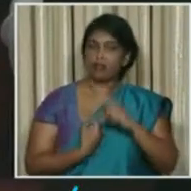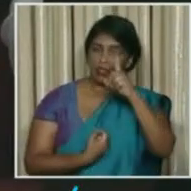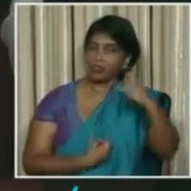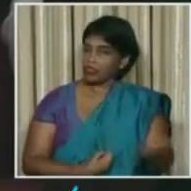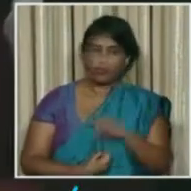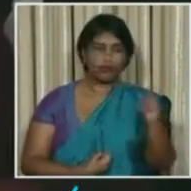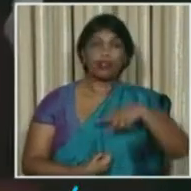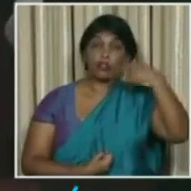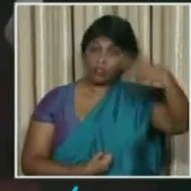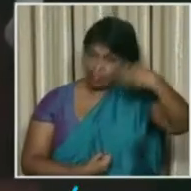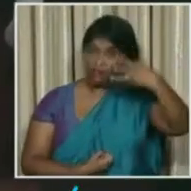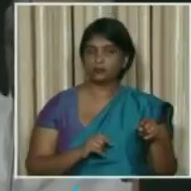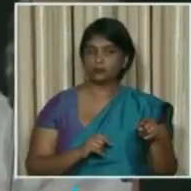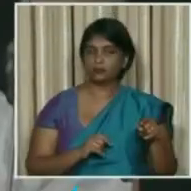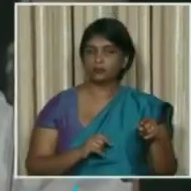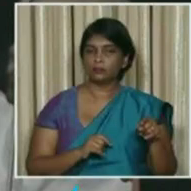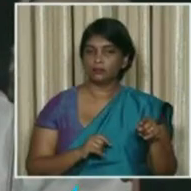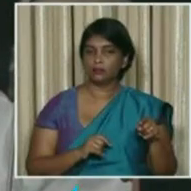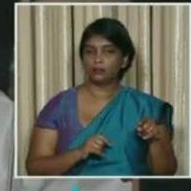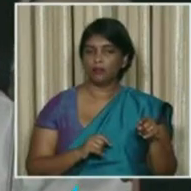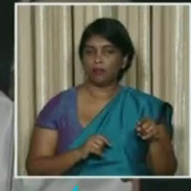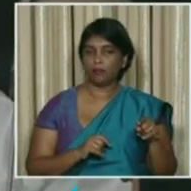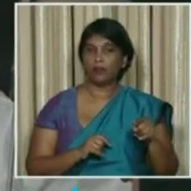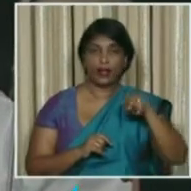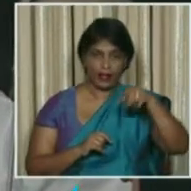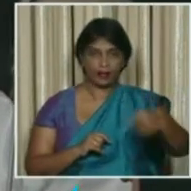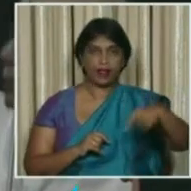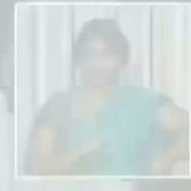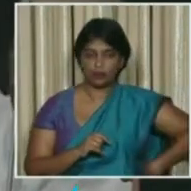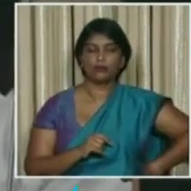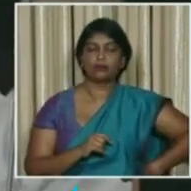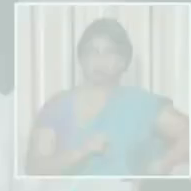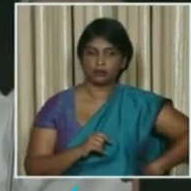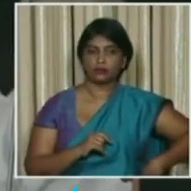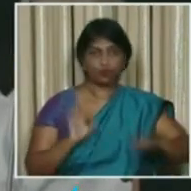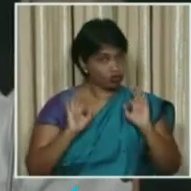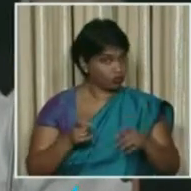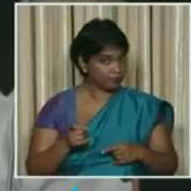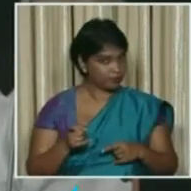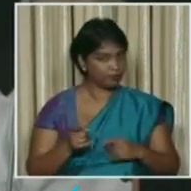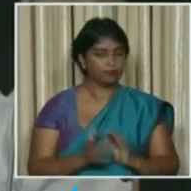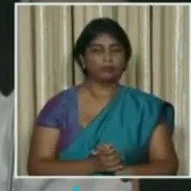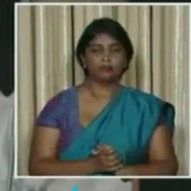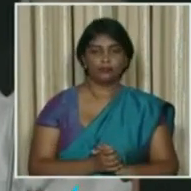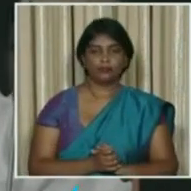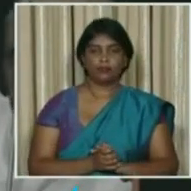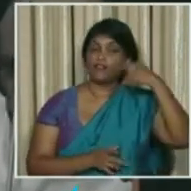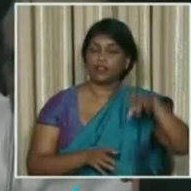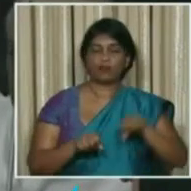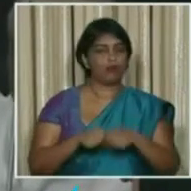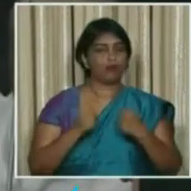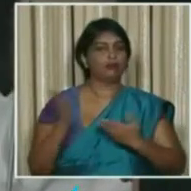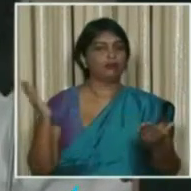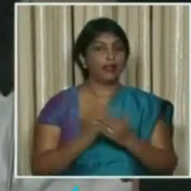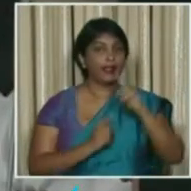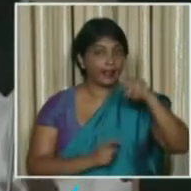නෙවෙයි දවස් 3ක විවාදයක් ඕන. හෙට අනිද්දායි සෙනසුරාදා අපි වෙන් කරනවා. ලෑස්තිද? විශ්වාස භංගය යෝජනාවට